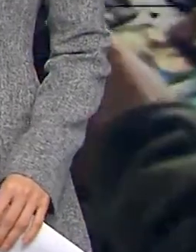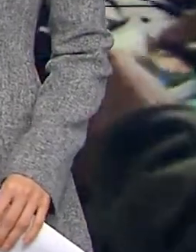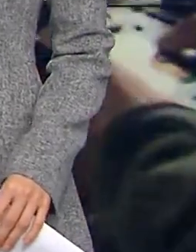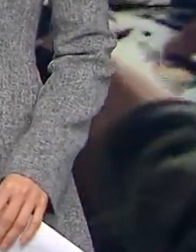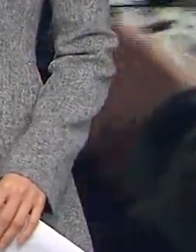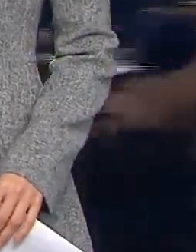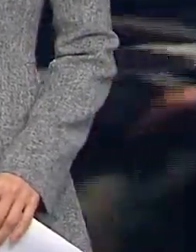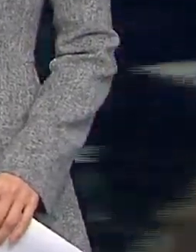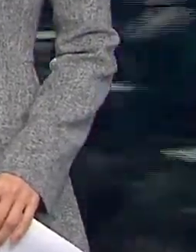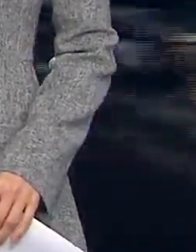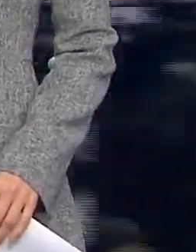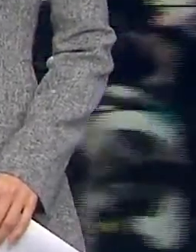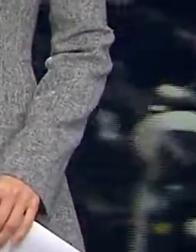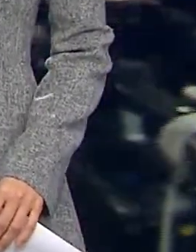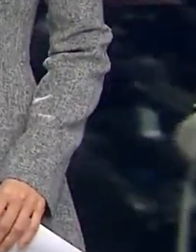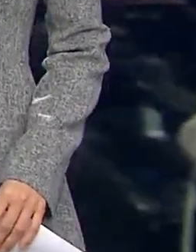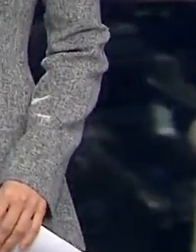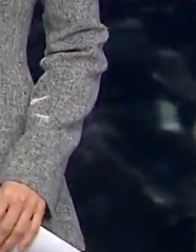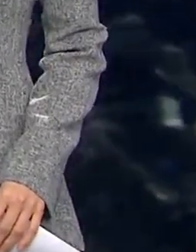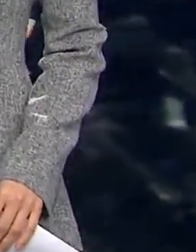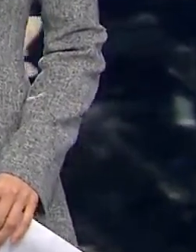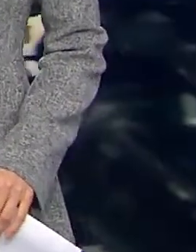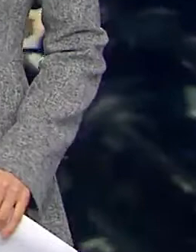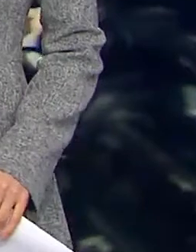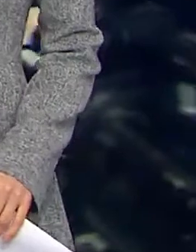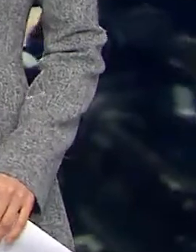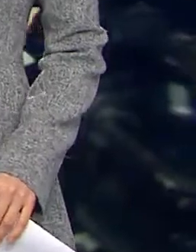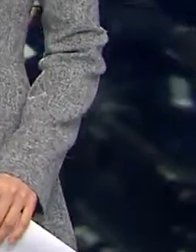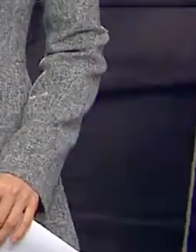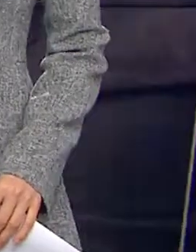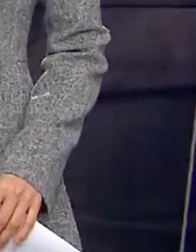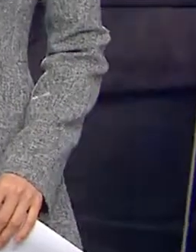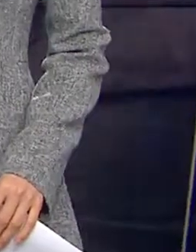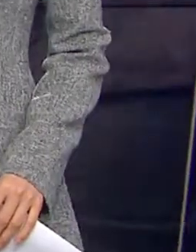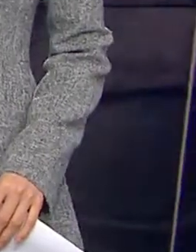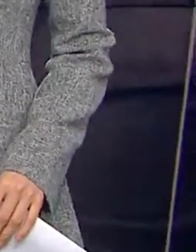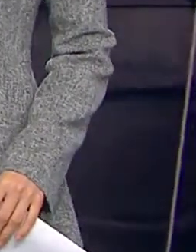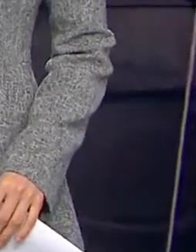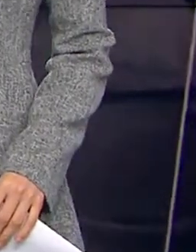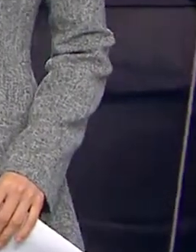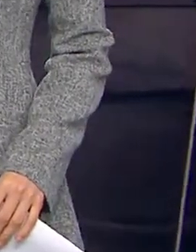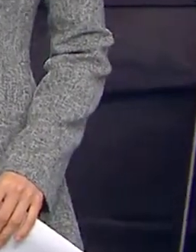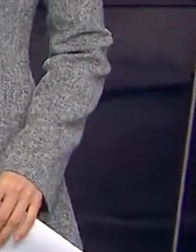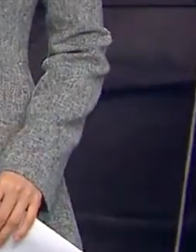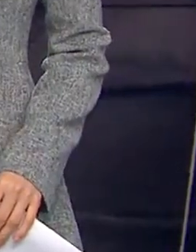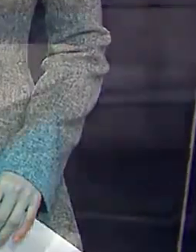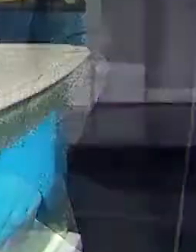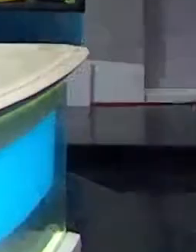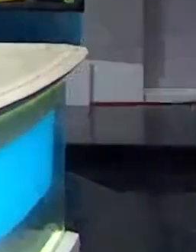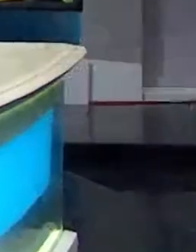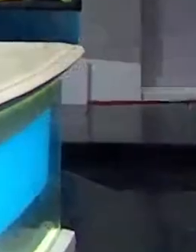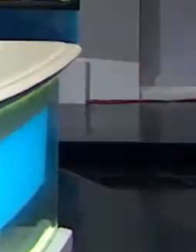없는 것 같습니다 긴장하게 고조되고 있는 연말 국회 자세히 짚어 보도록 하겠습니다